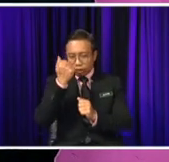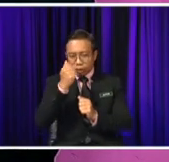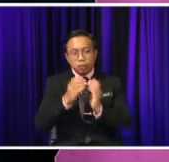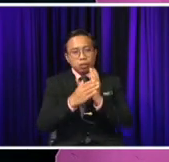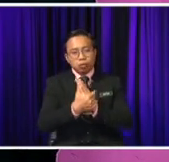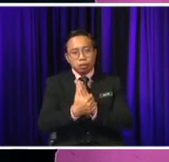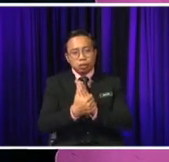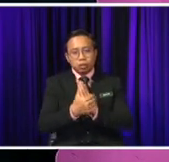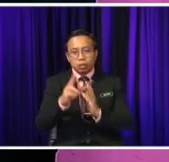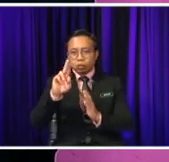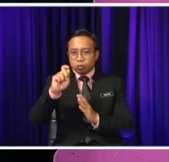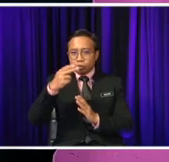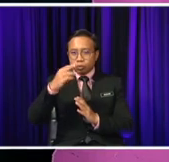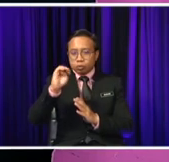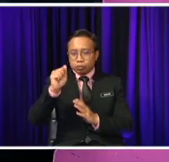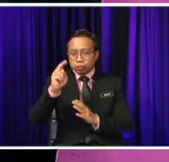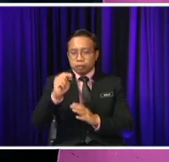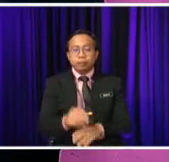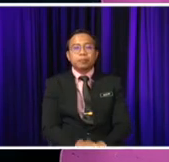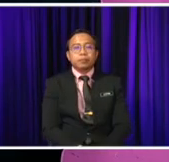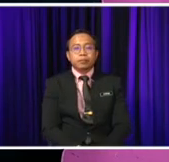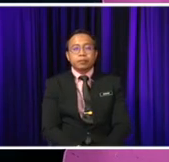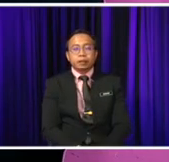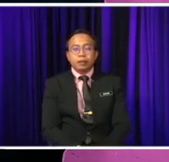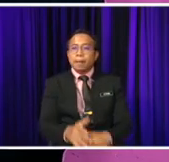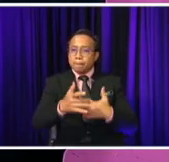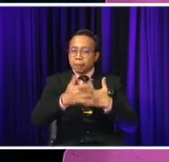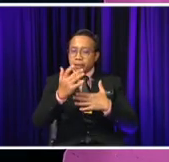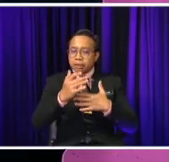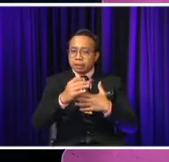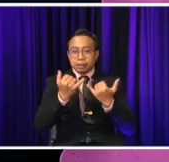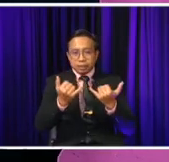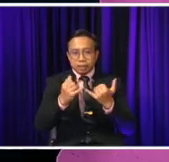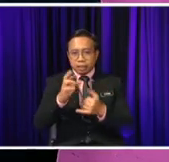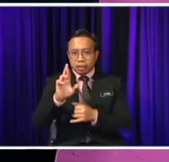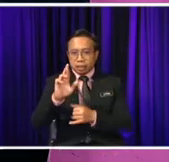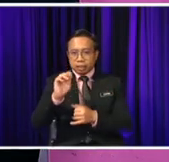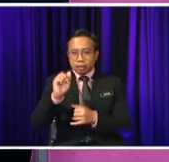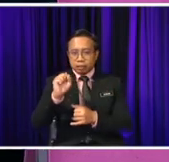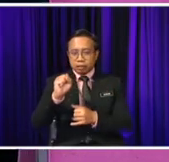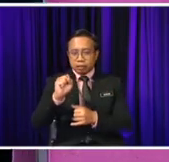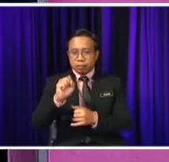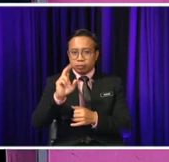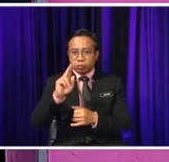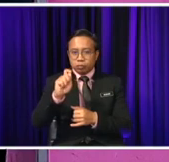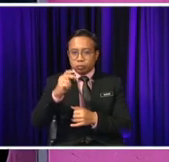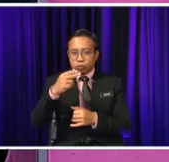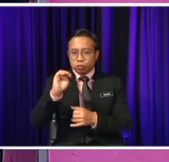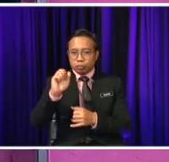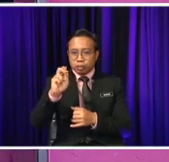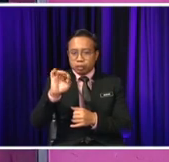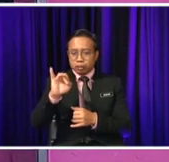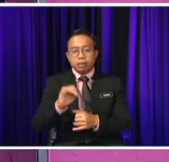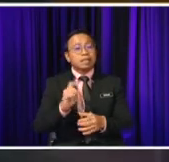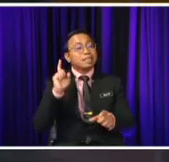Utsman radhiyallahu Anhu dipanggil sebagai Reza Utsmani ah itulah keputusan ijma'ah yang mungkin